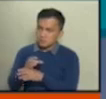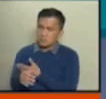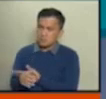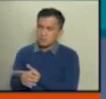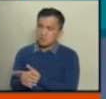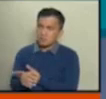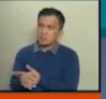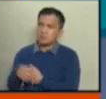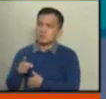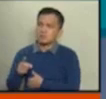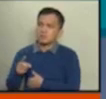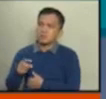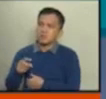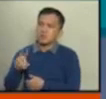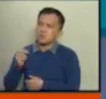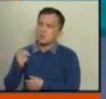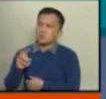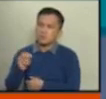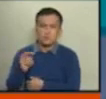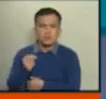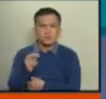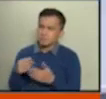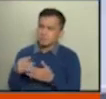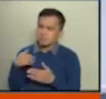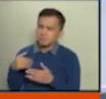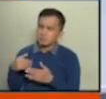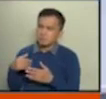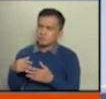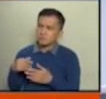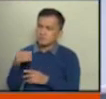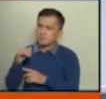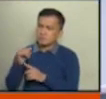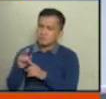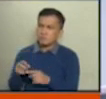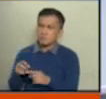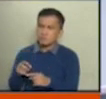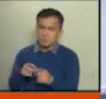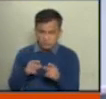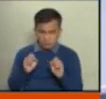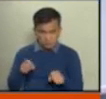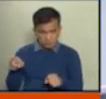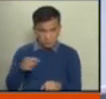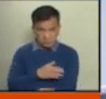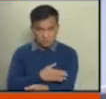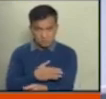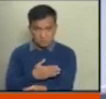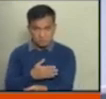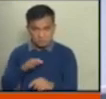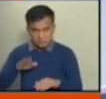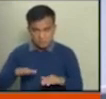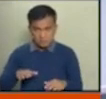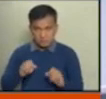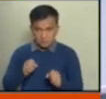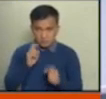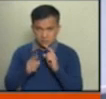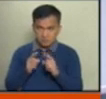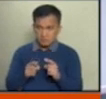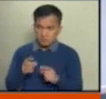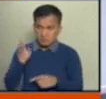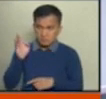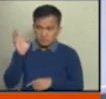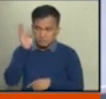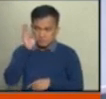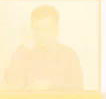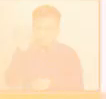ganun. Opo, ganun po. Kailan po ito? Mga anong buwan? Mga June po yata, sir. Pwede mo makausap yung bata? Opo, si Gerald... ito po Geraldine.